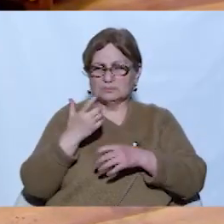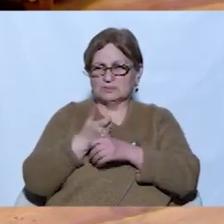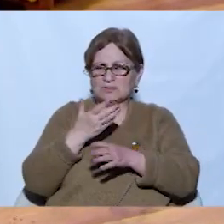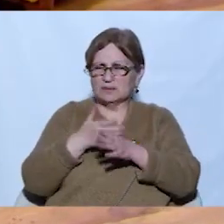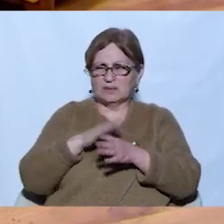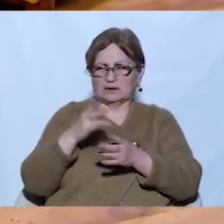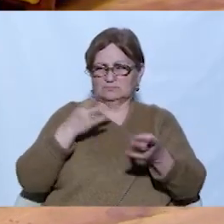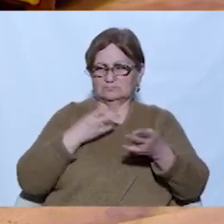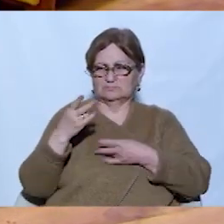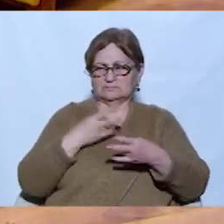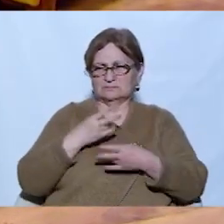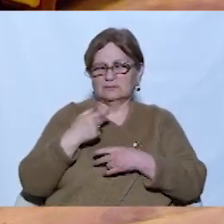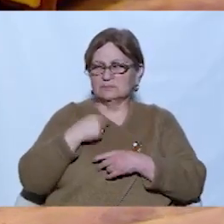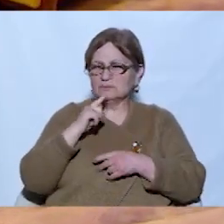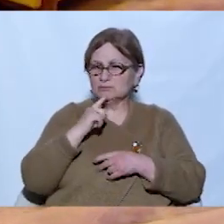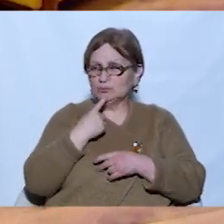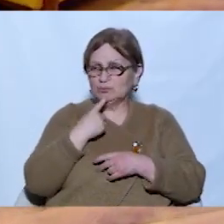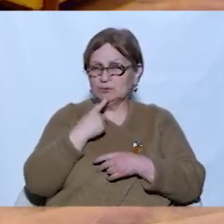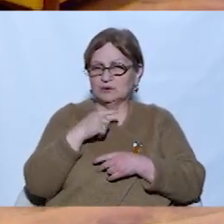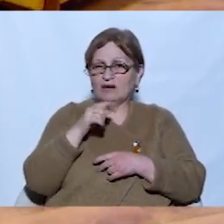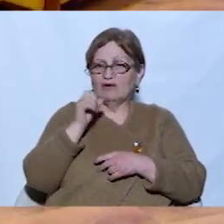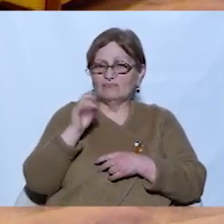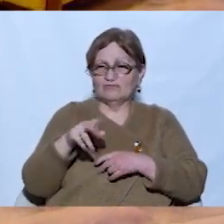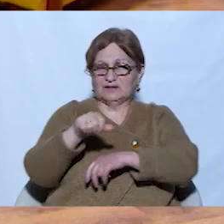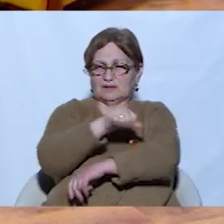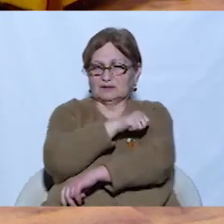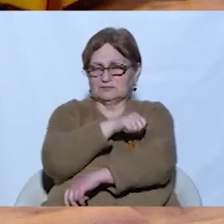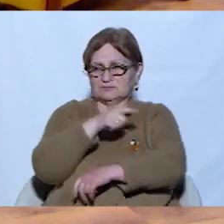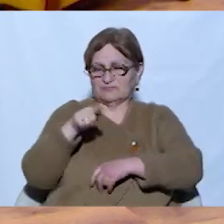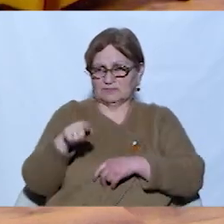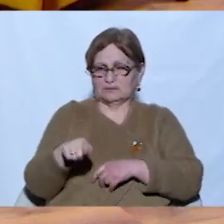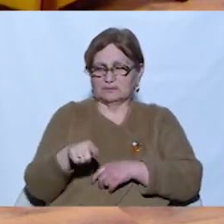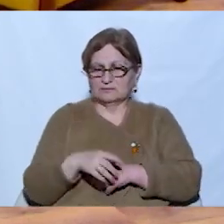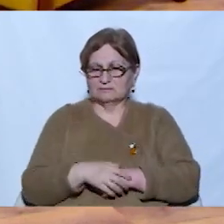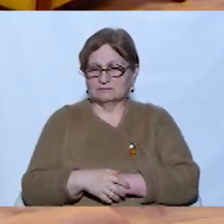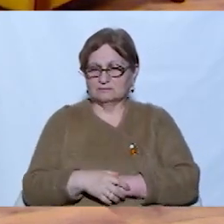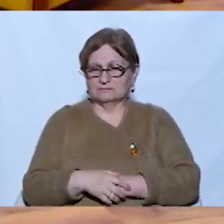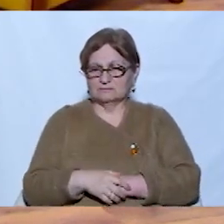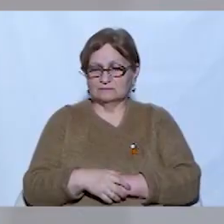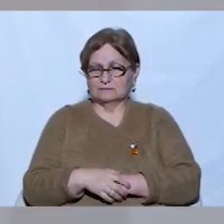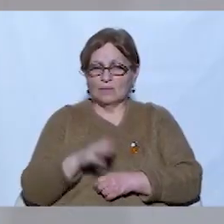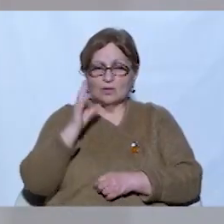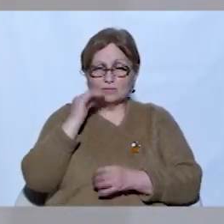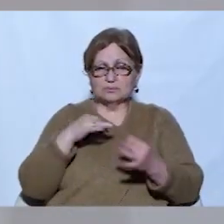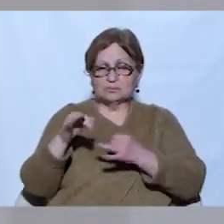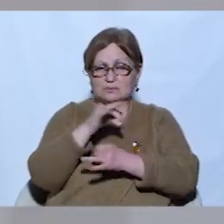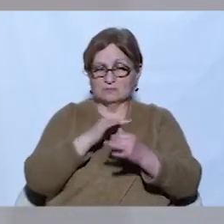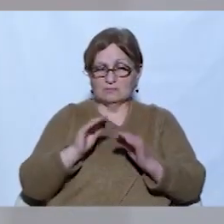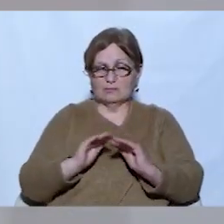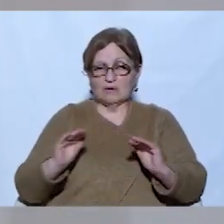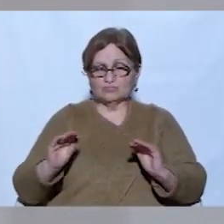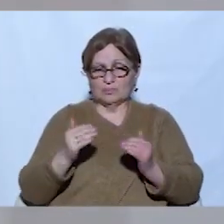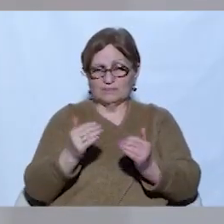შემთთვის ემოციურად ეს არის უფრო დამაზიანებელი. რთული და ზიანს მიყენებენ, ვიდრე ის კონკრეტული სვირინგი გულწრფელად რომ